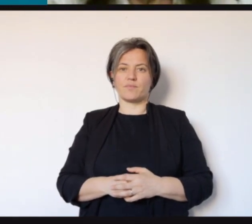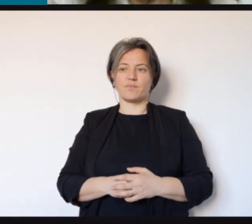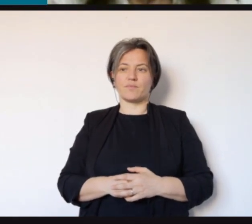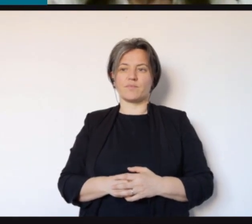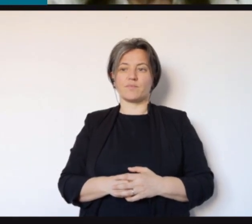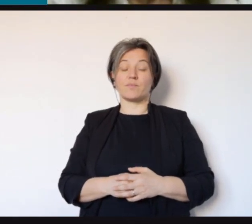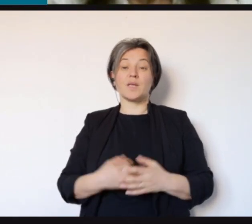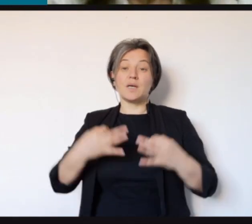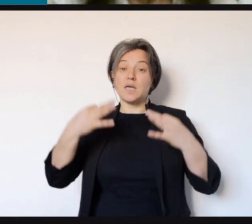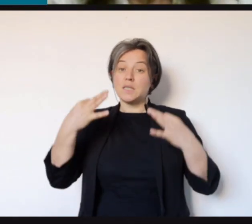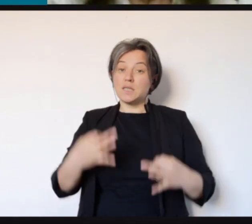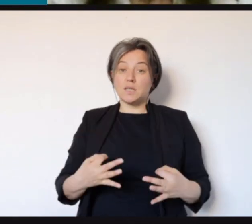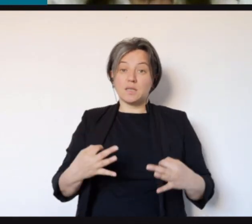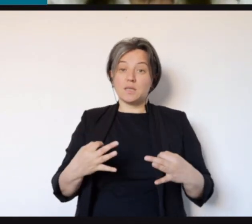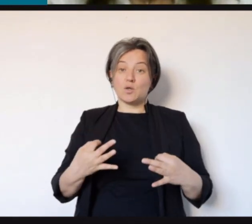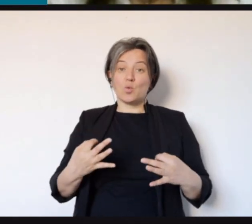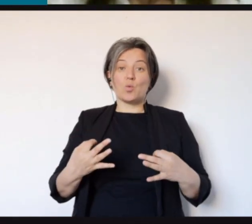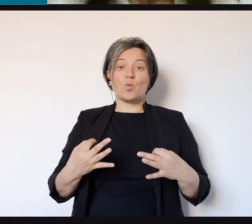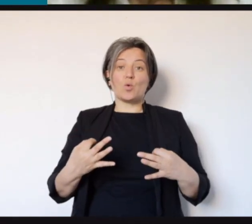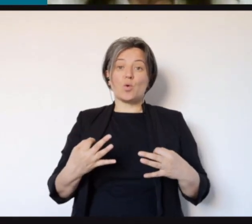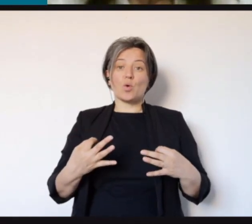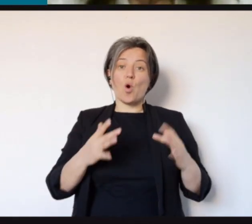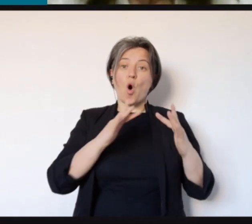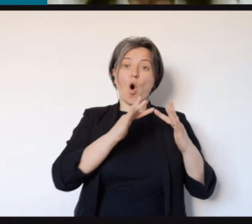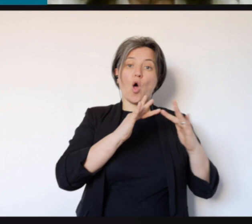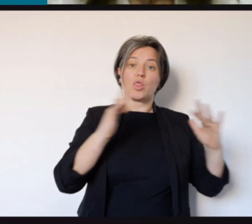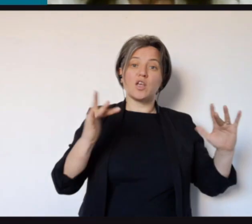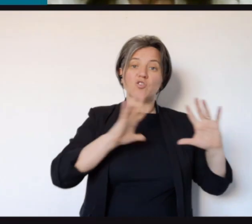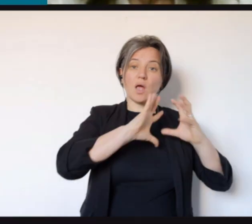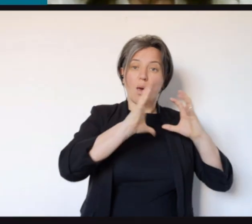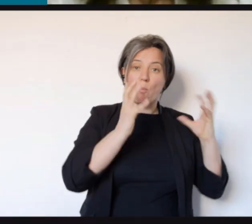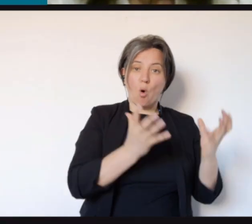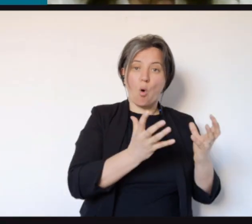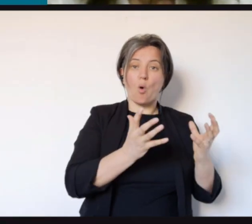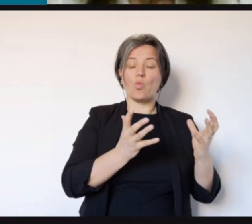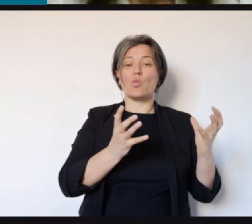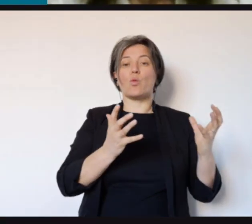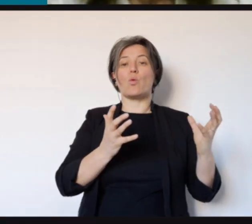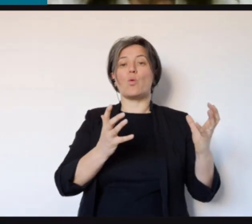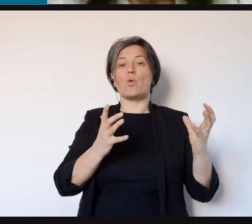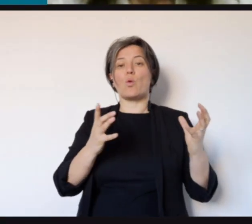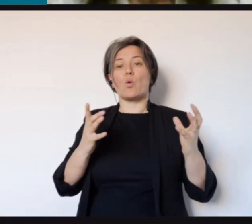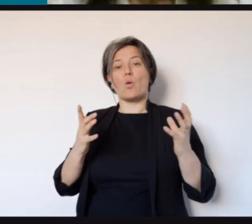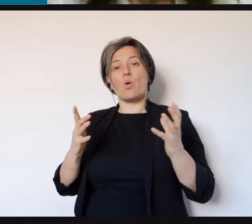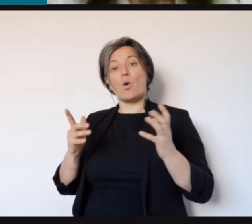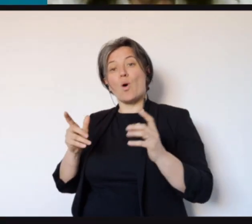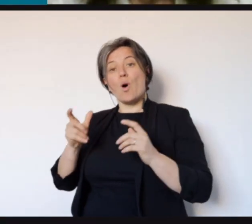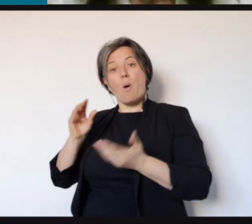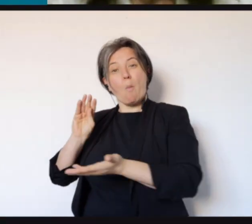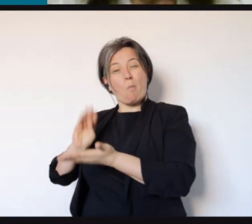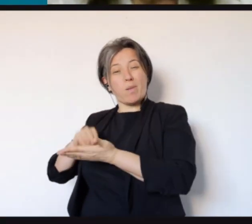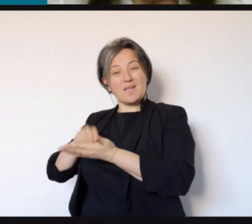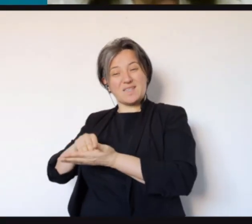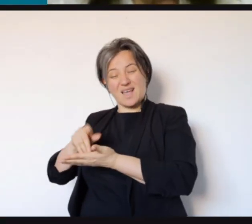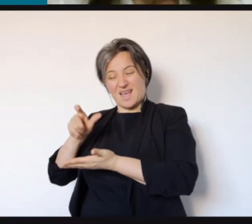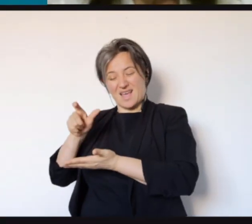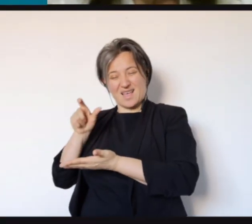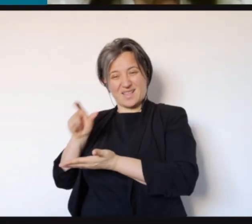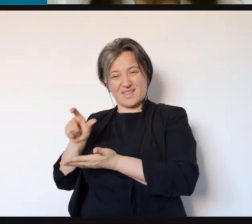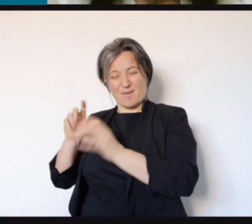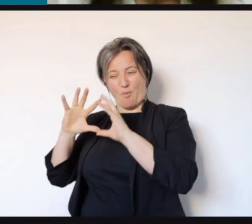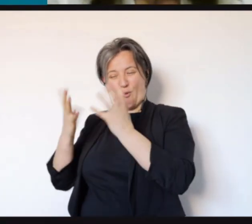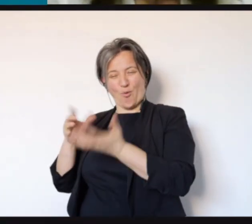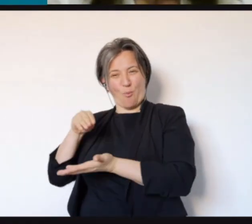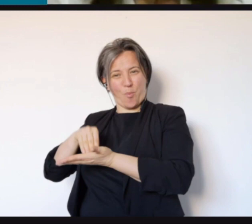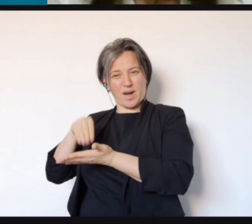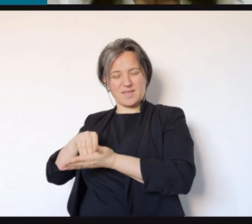Sicuramente l'integrazione fra mondo digitale e mondo in persona